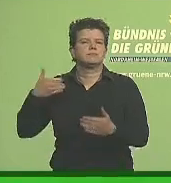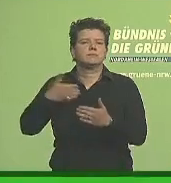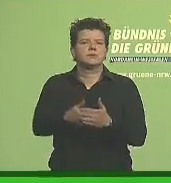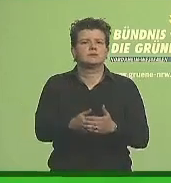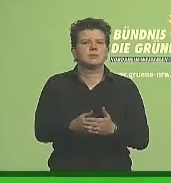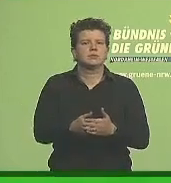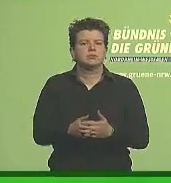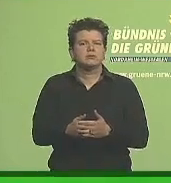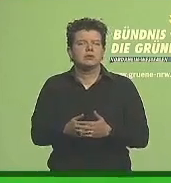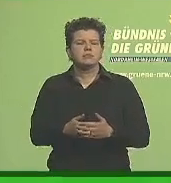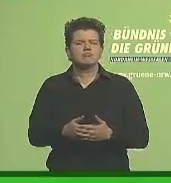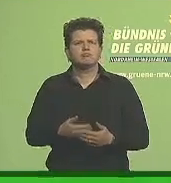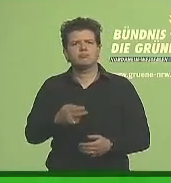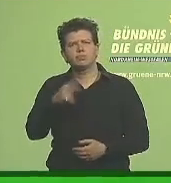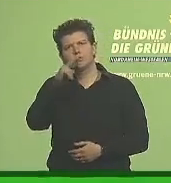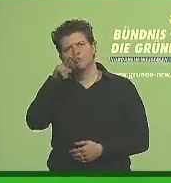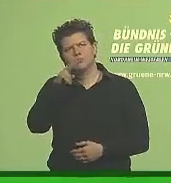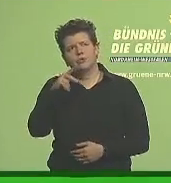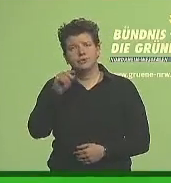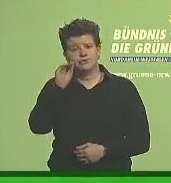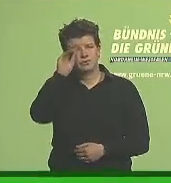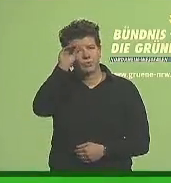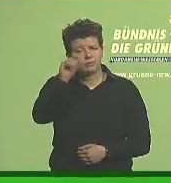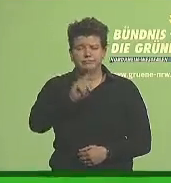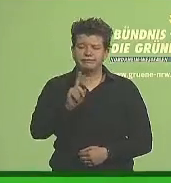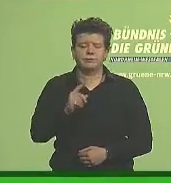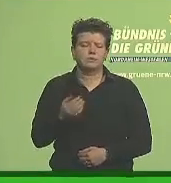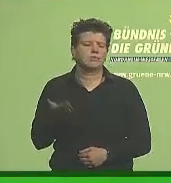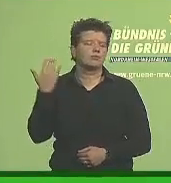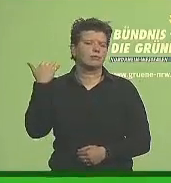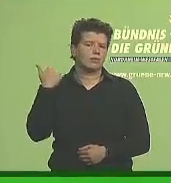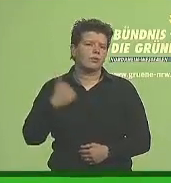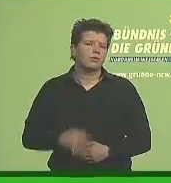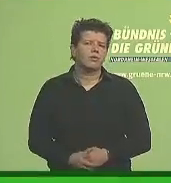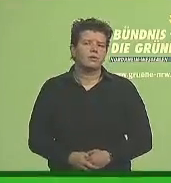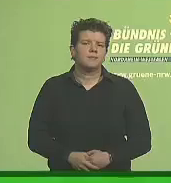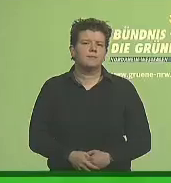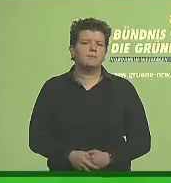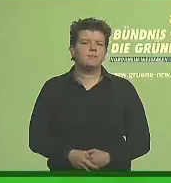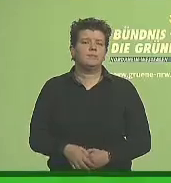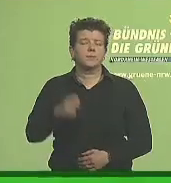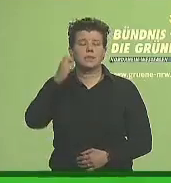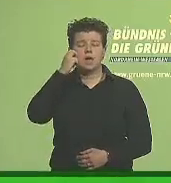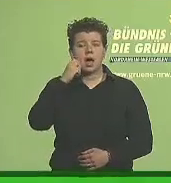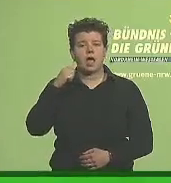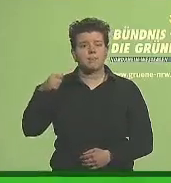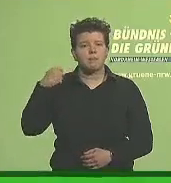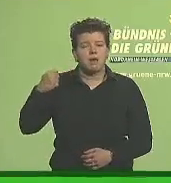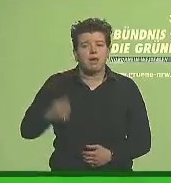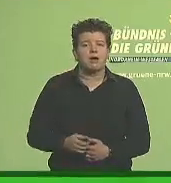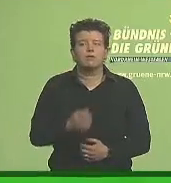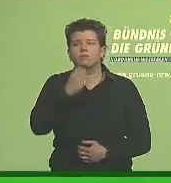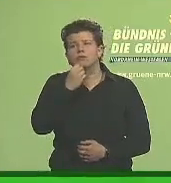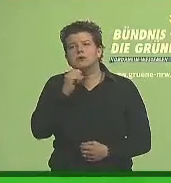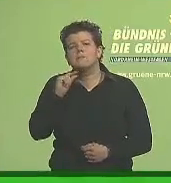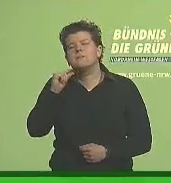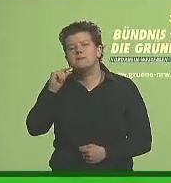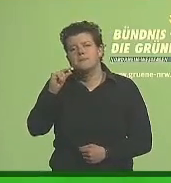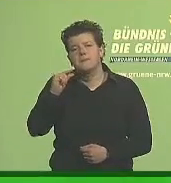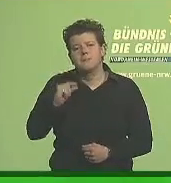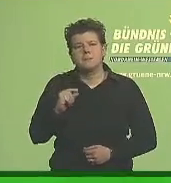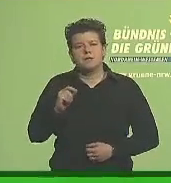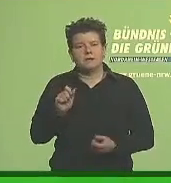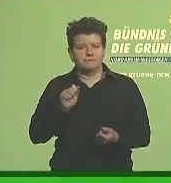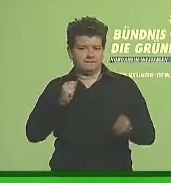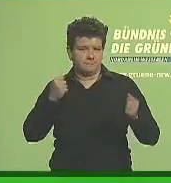schon in den kleinsten Fragen ist die Bundesregierung sich nicht einig. Der Altmaier, der ein bisschen will, der Rösser, der ständig auf die Bremse tritt,